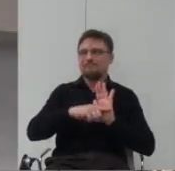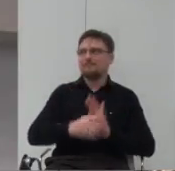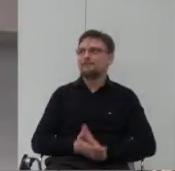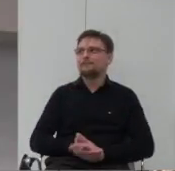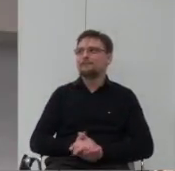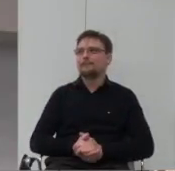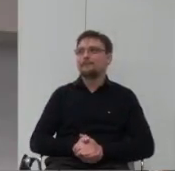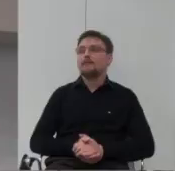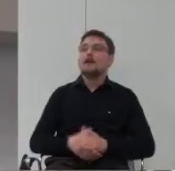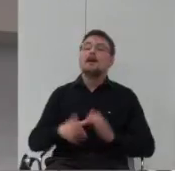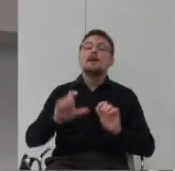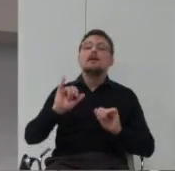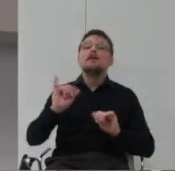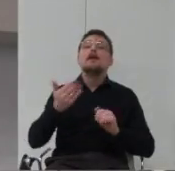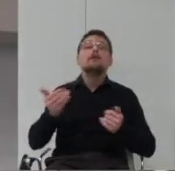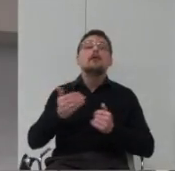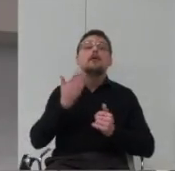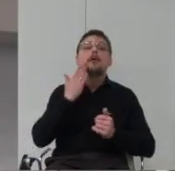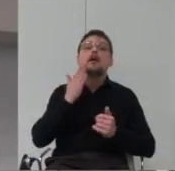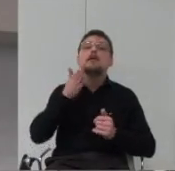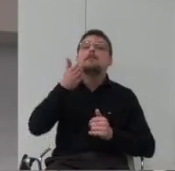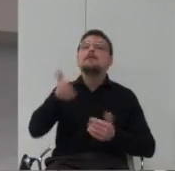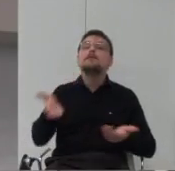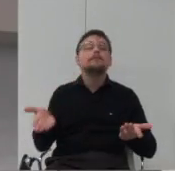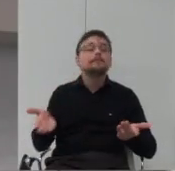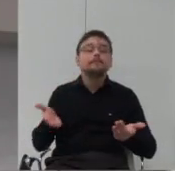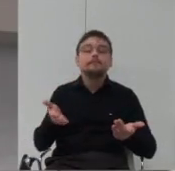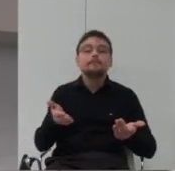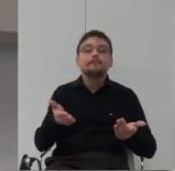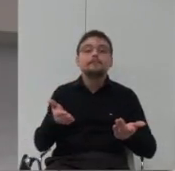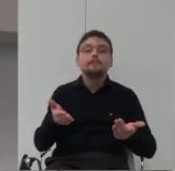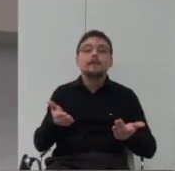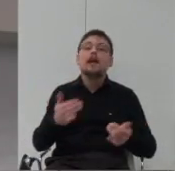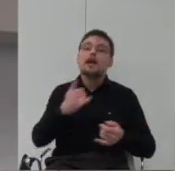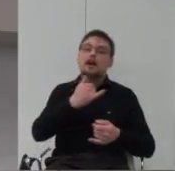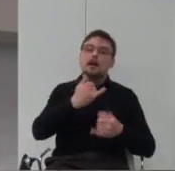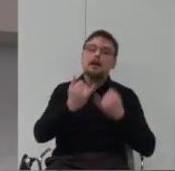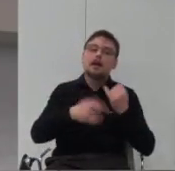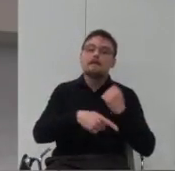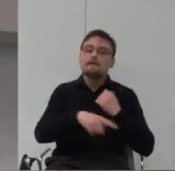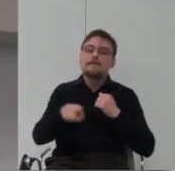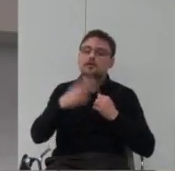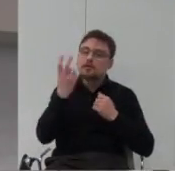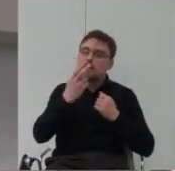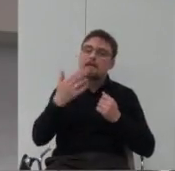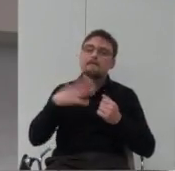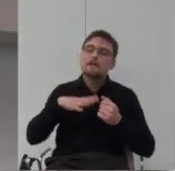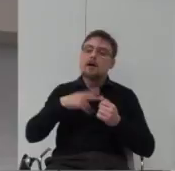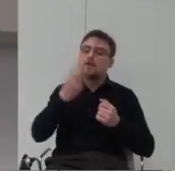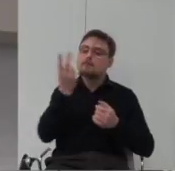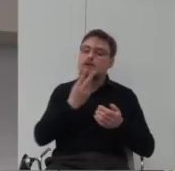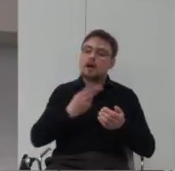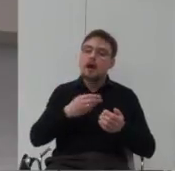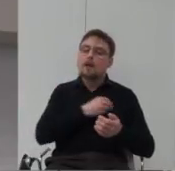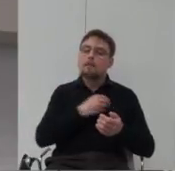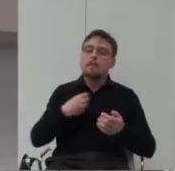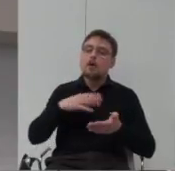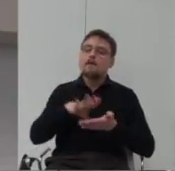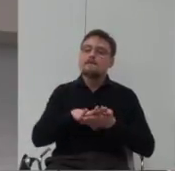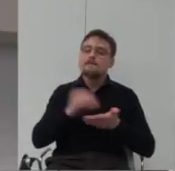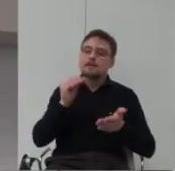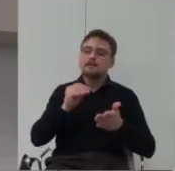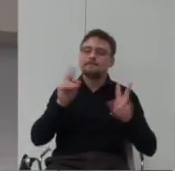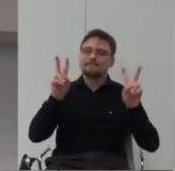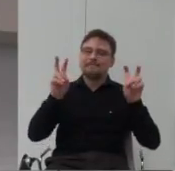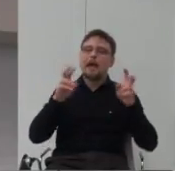była w wielkiej mierze zawodna. Teraz jeżeli byśmy chcieli zobaczyć, jak możemy mieszkać w przyszłości, to pewnie